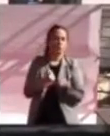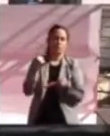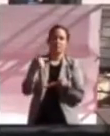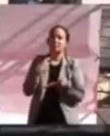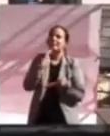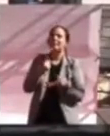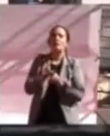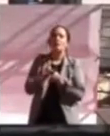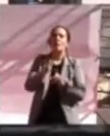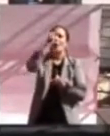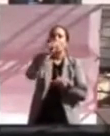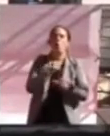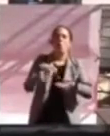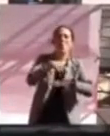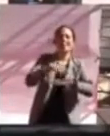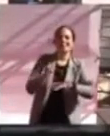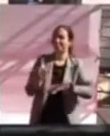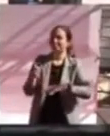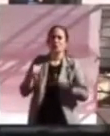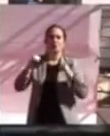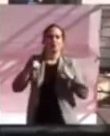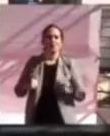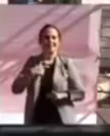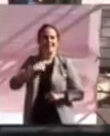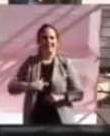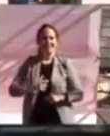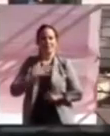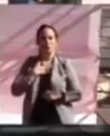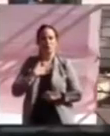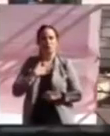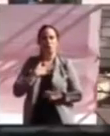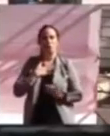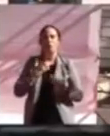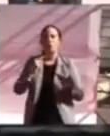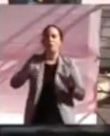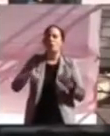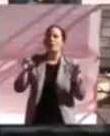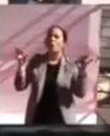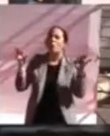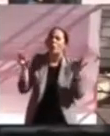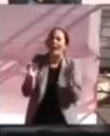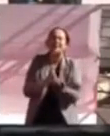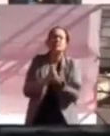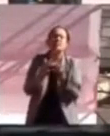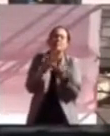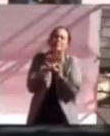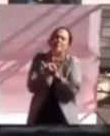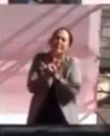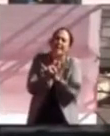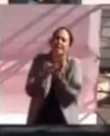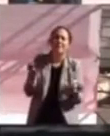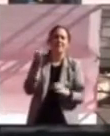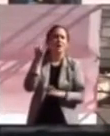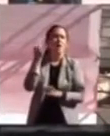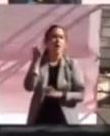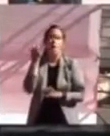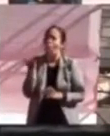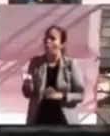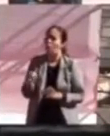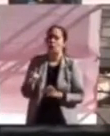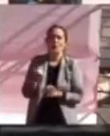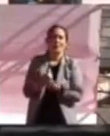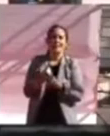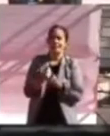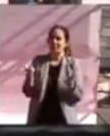ministro questa è la più straordinaria occasione che noi abbiamo perché c'è un clima di grande